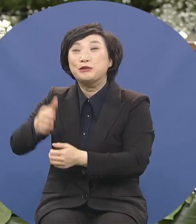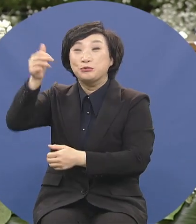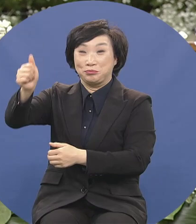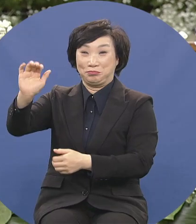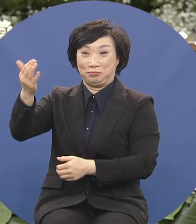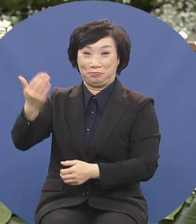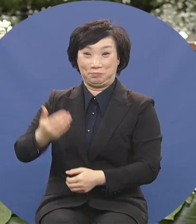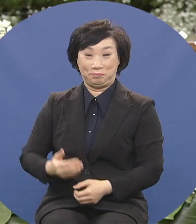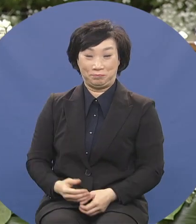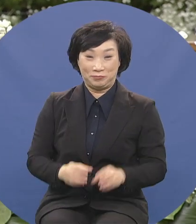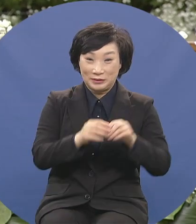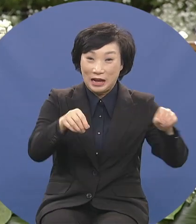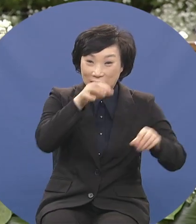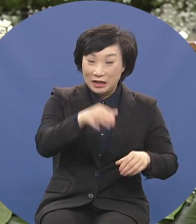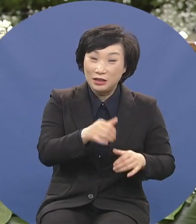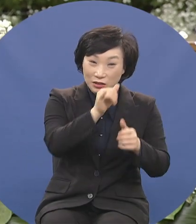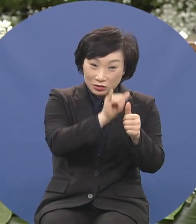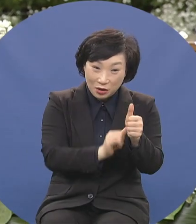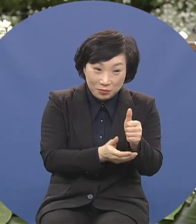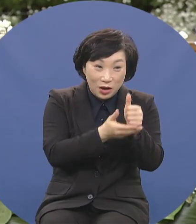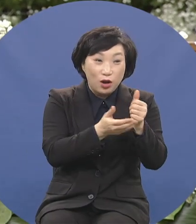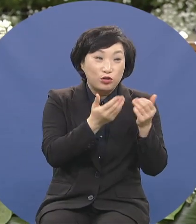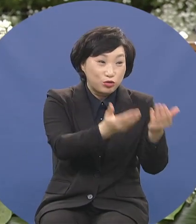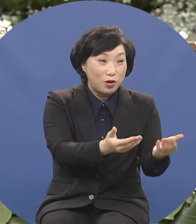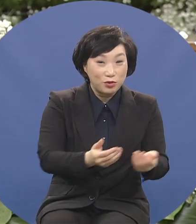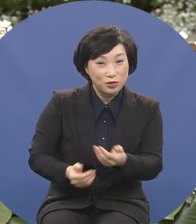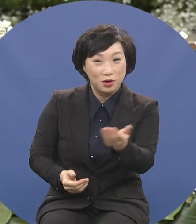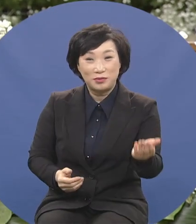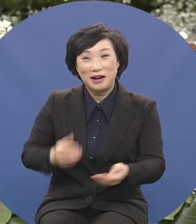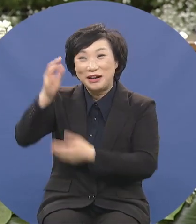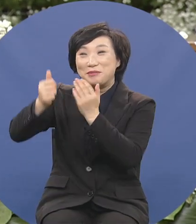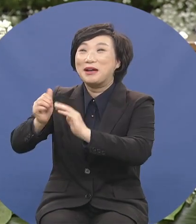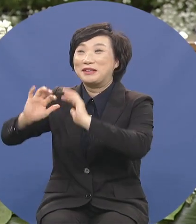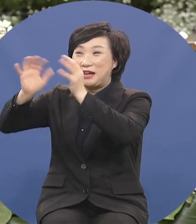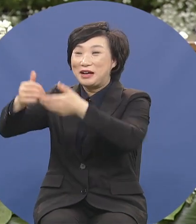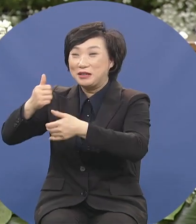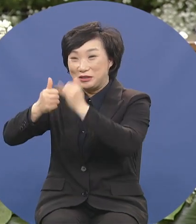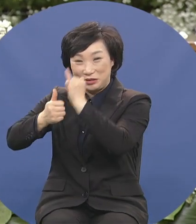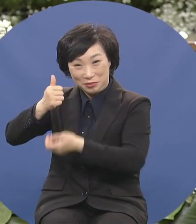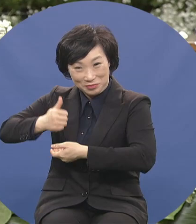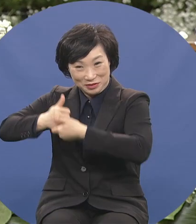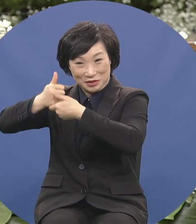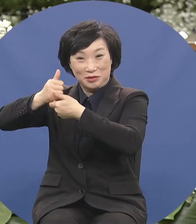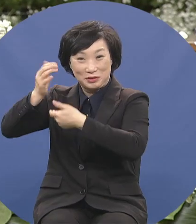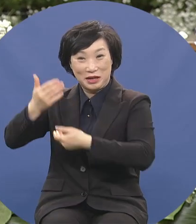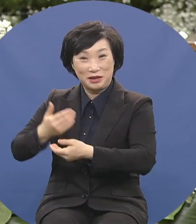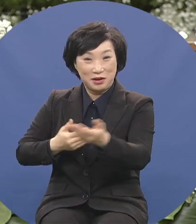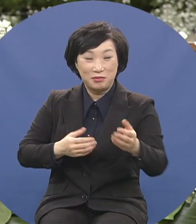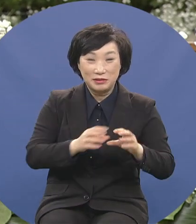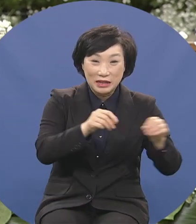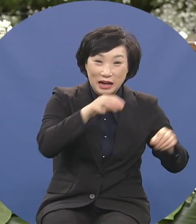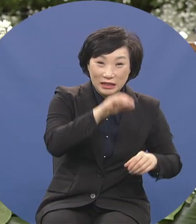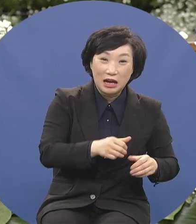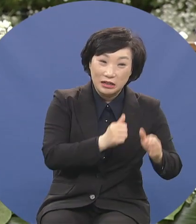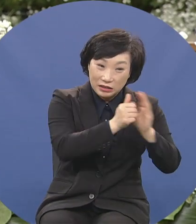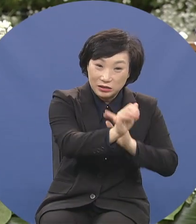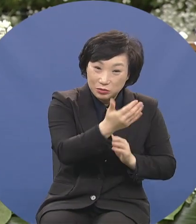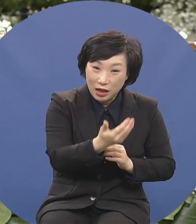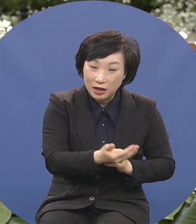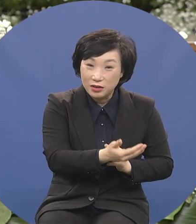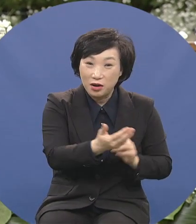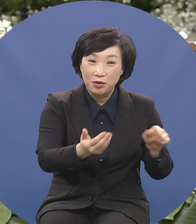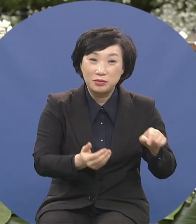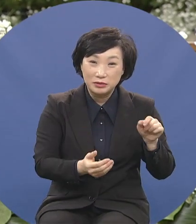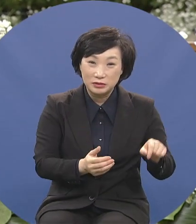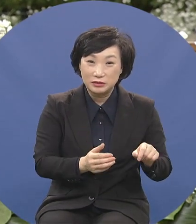되고 땅에서 섬기는 자가 되면 하늘에서 섬김을 받고 땅에서 으뜸되면